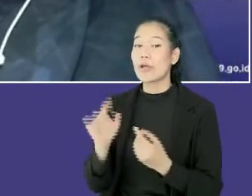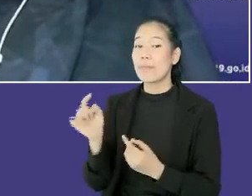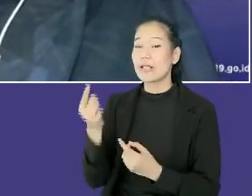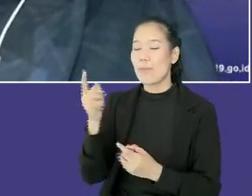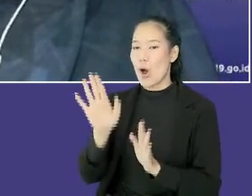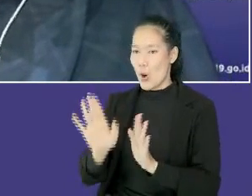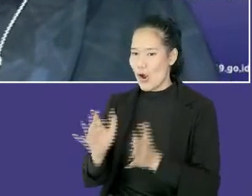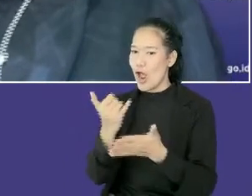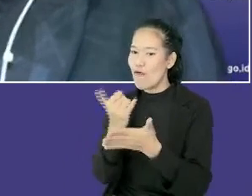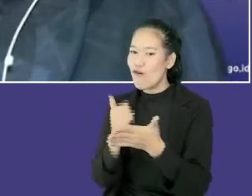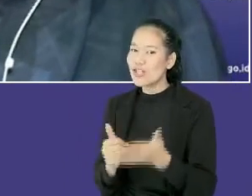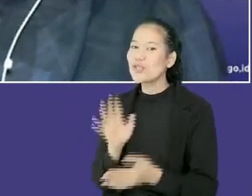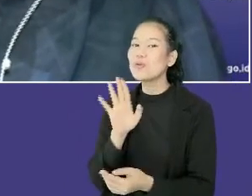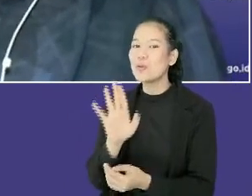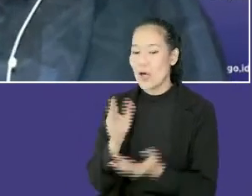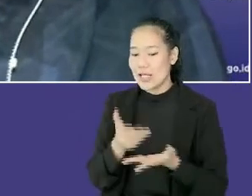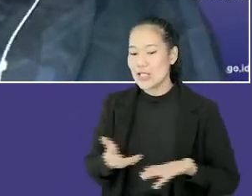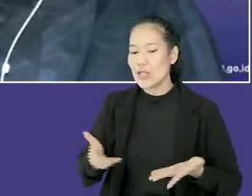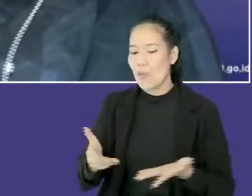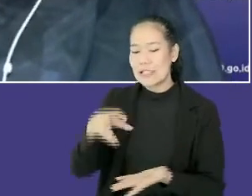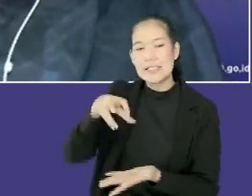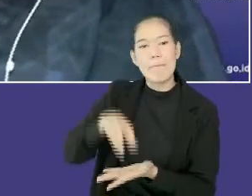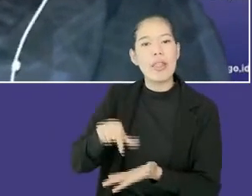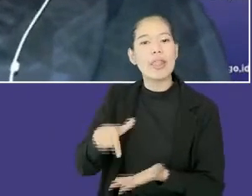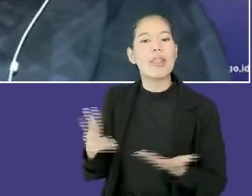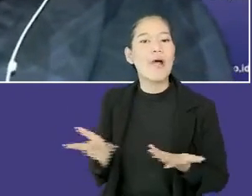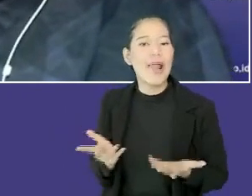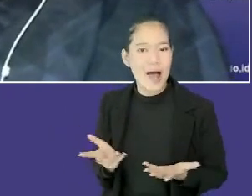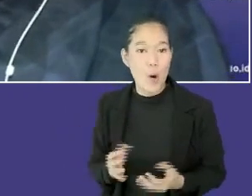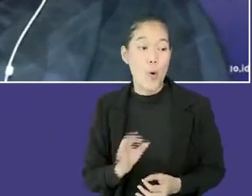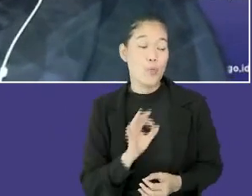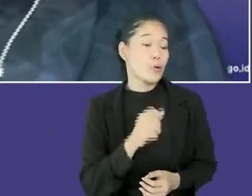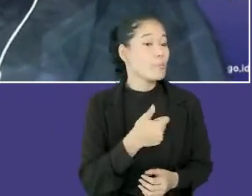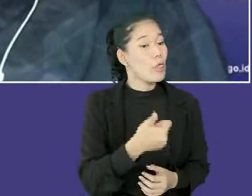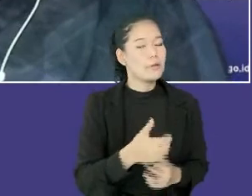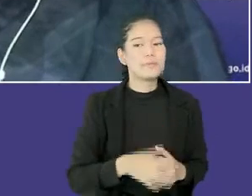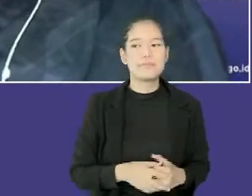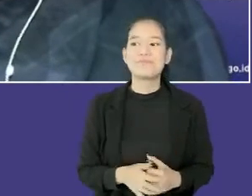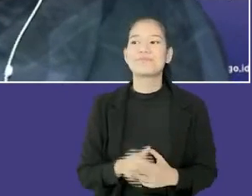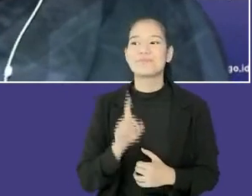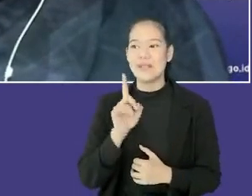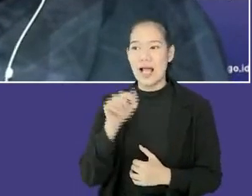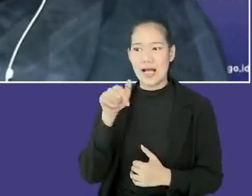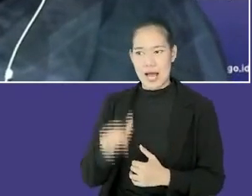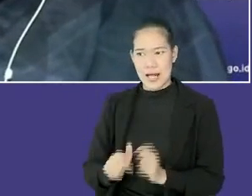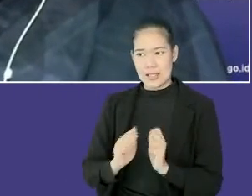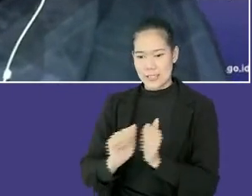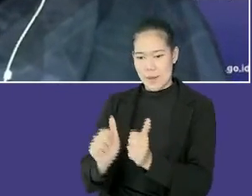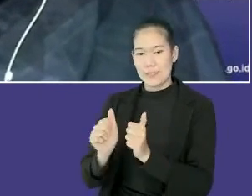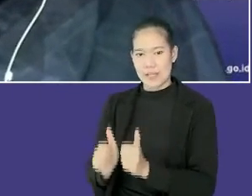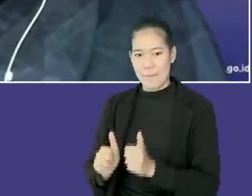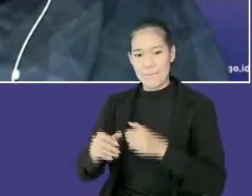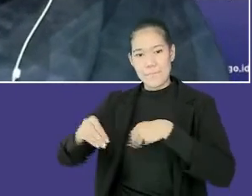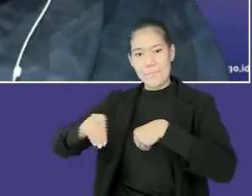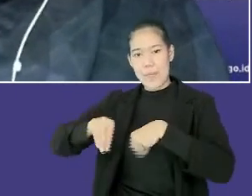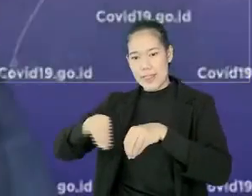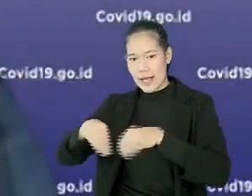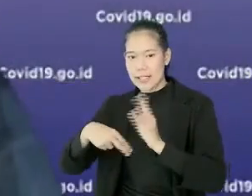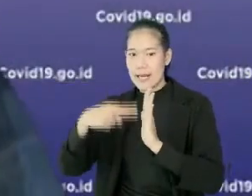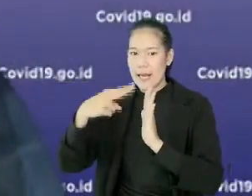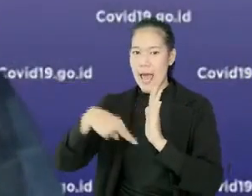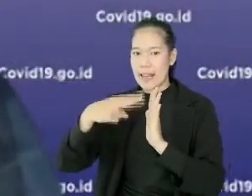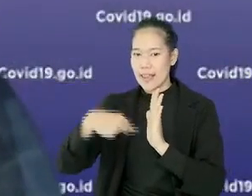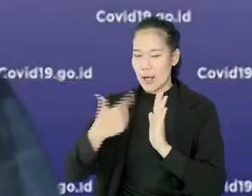sana kita evaluasi dulu sekarang kondisi Kita dimana GTA dokumen ah ah jadi ini saya sudah siapkan bahan atau